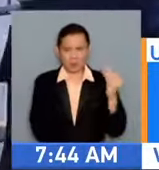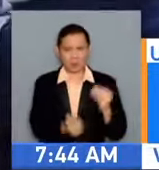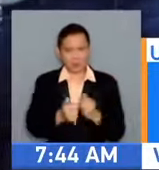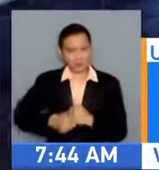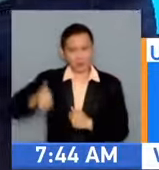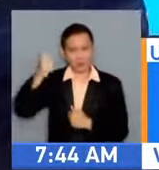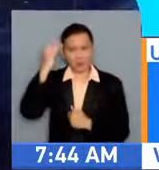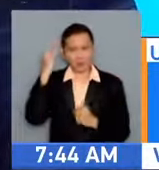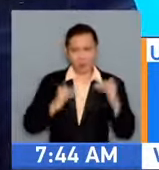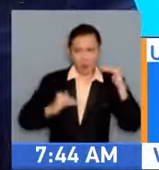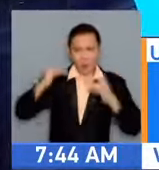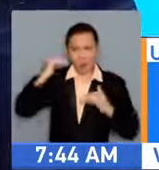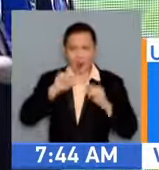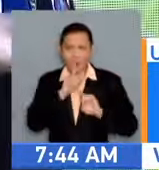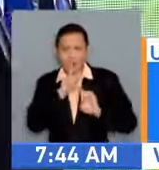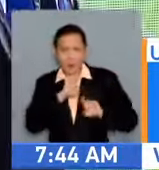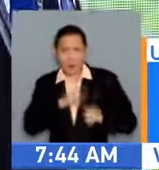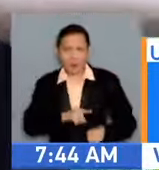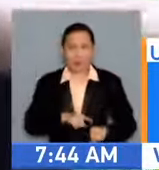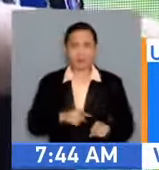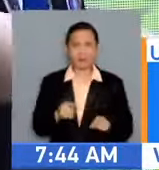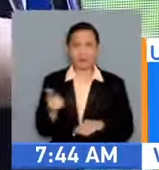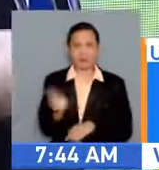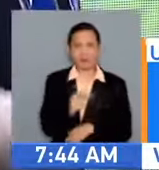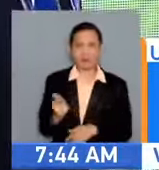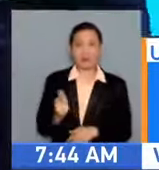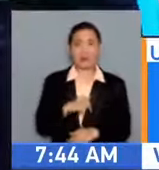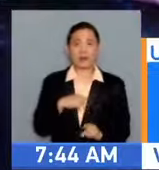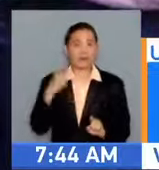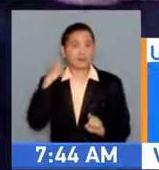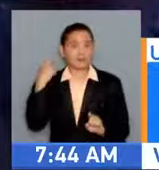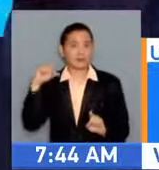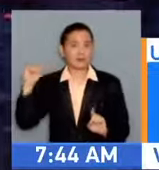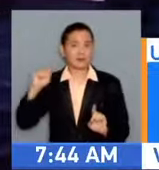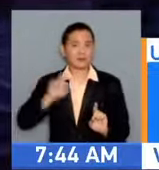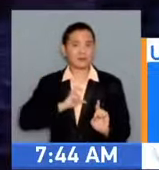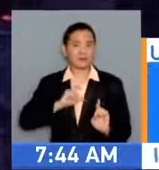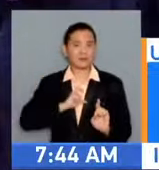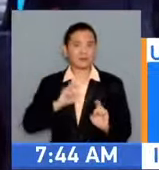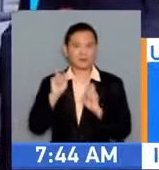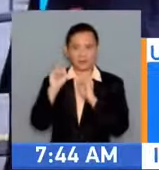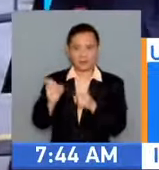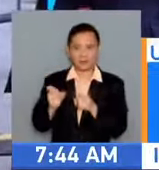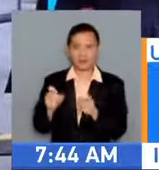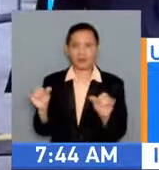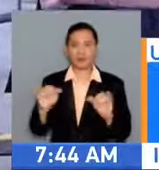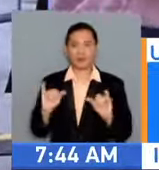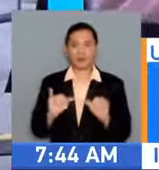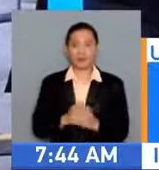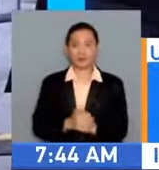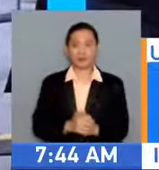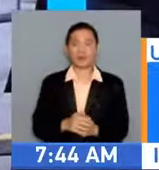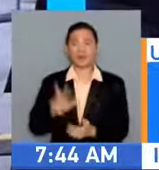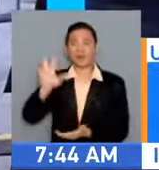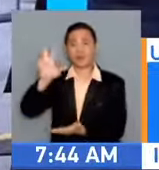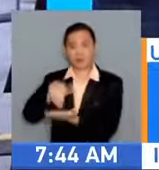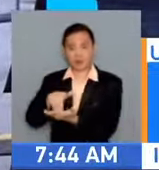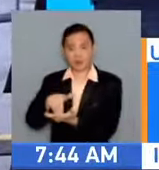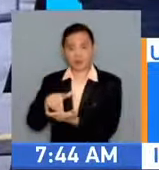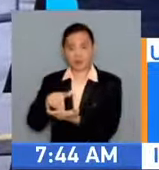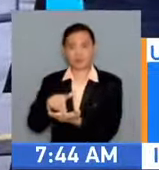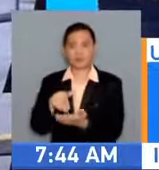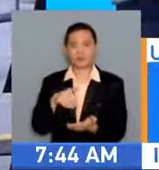Congratulations. Andrea got the silver medal and meron kang 5,000 pesos. No, 3,000 pesos muna si Andrea. Si Andrea